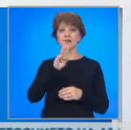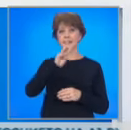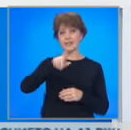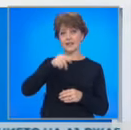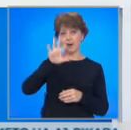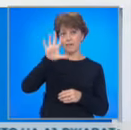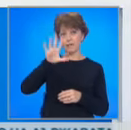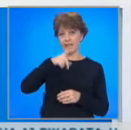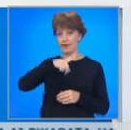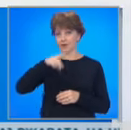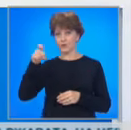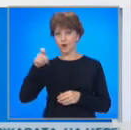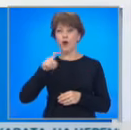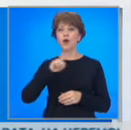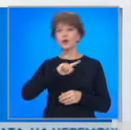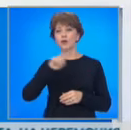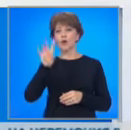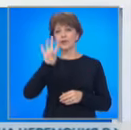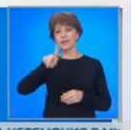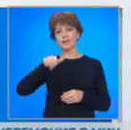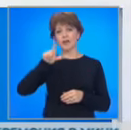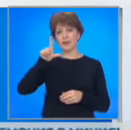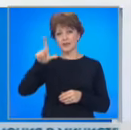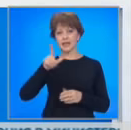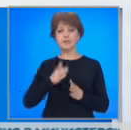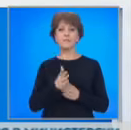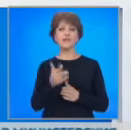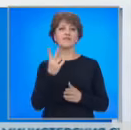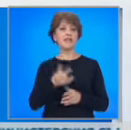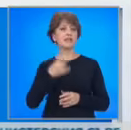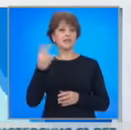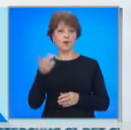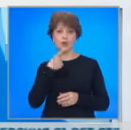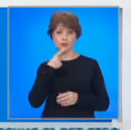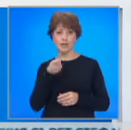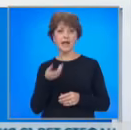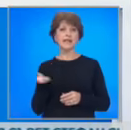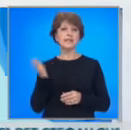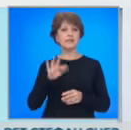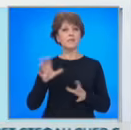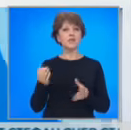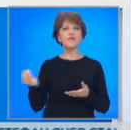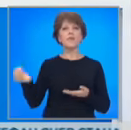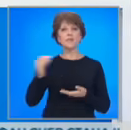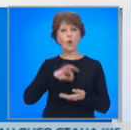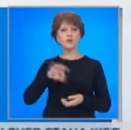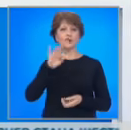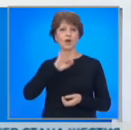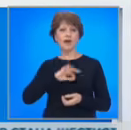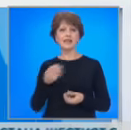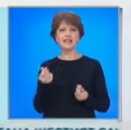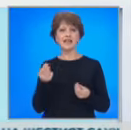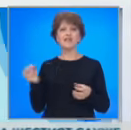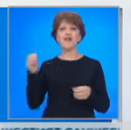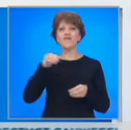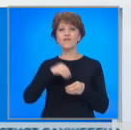тази година и с до 4,7 на 100 през 2022, след като започна освояването на средствата от Фонда за